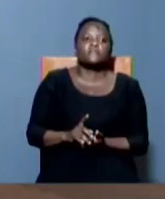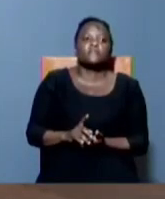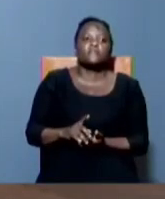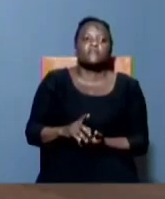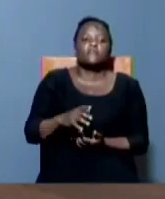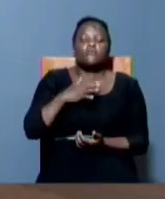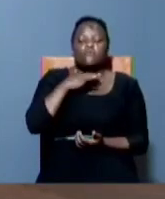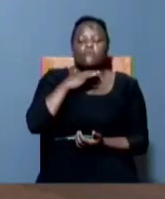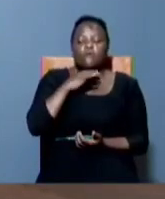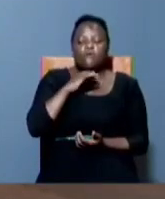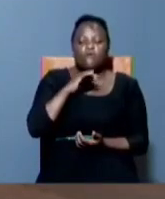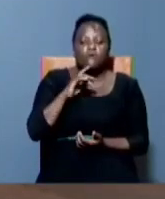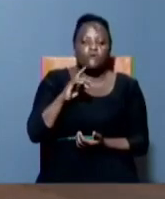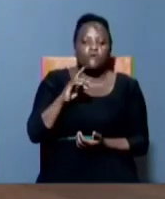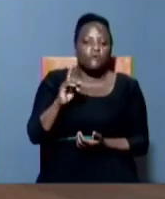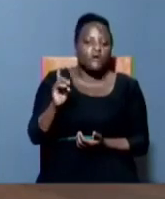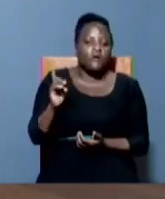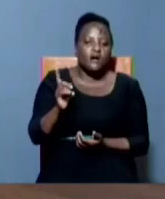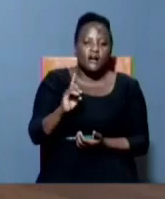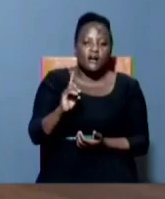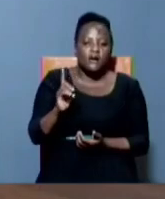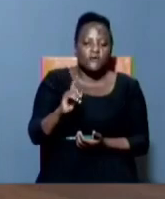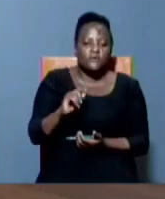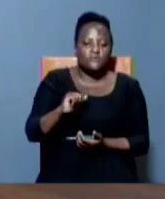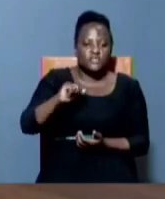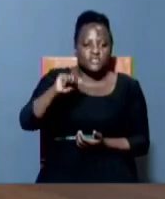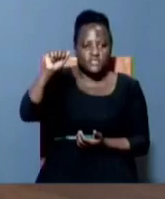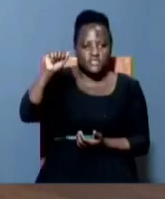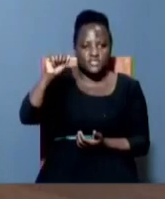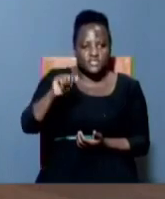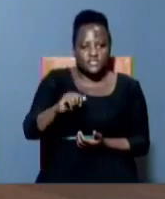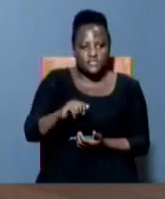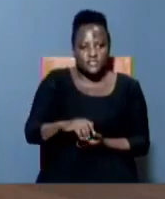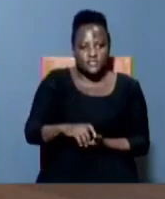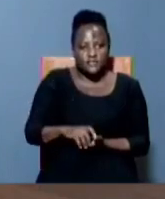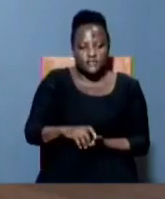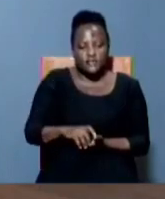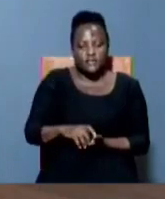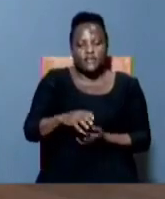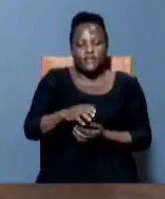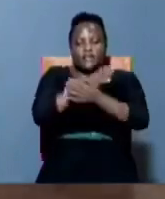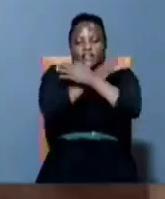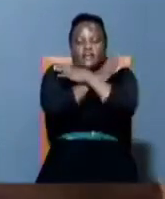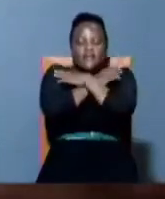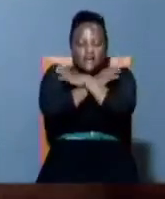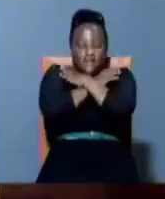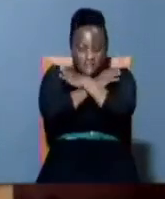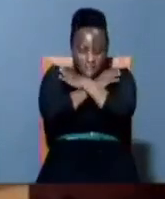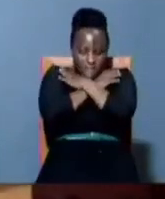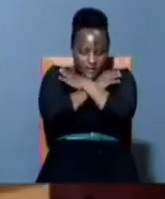haushindwi. Haleluya. Tembeeni watu wa neema, neema daima, daima